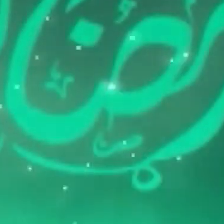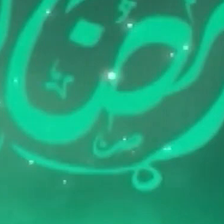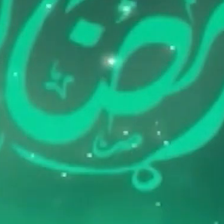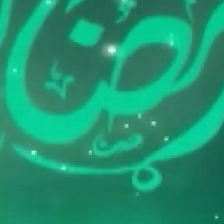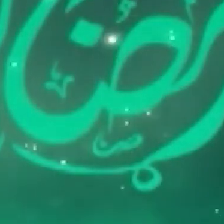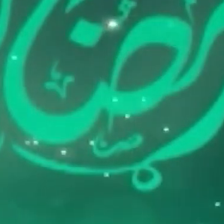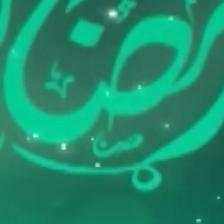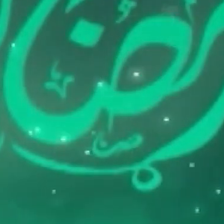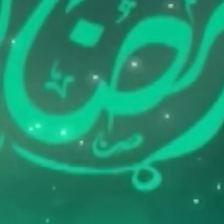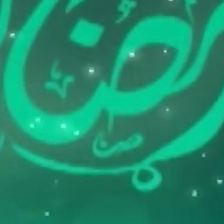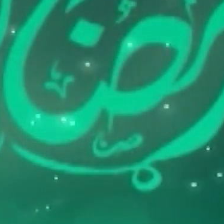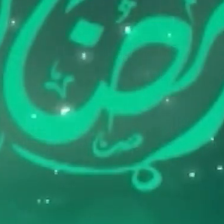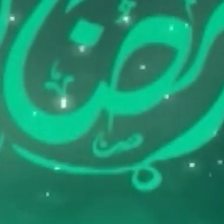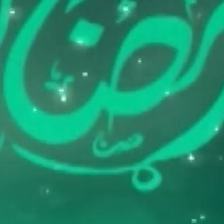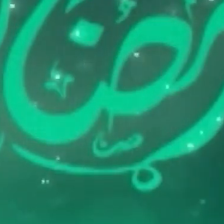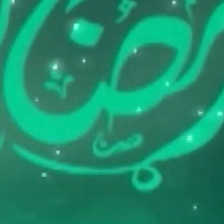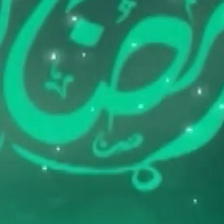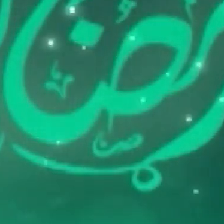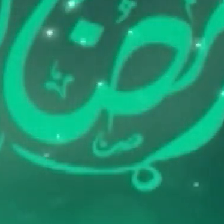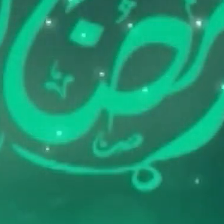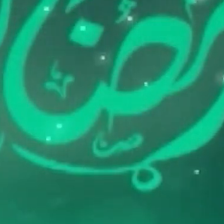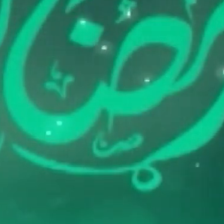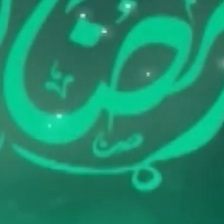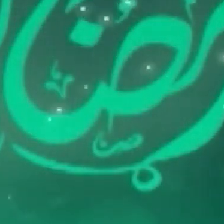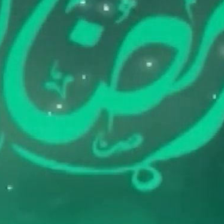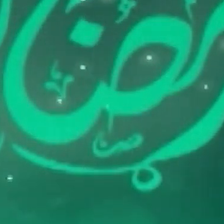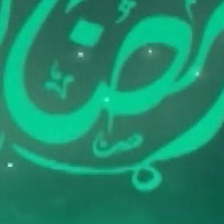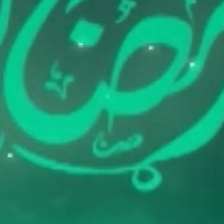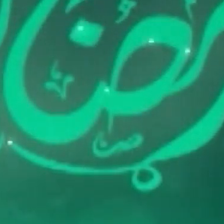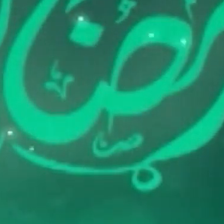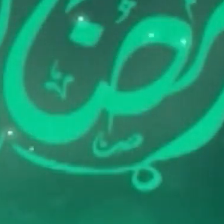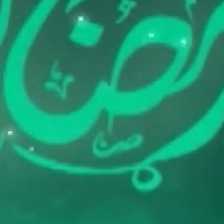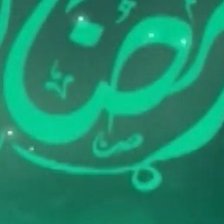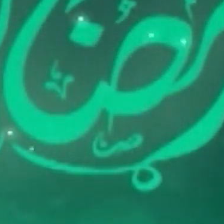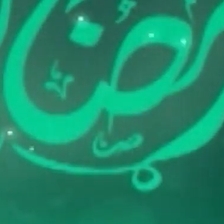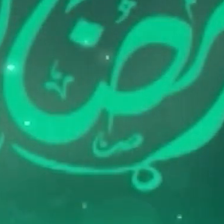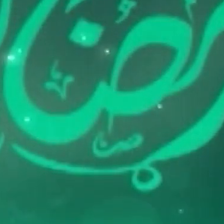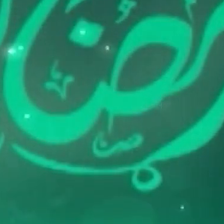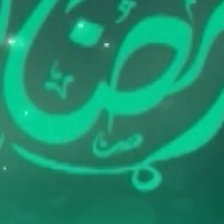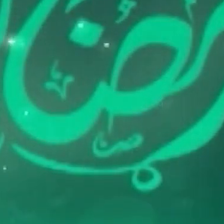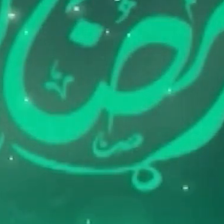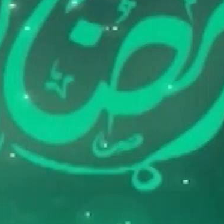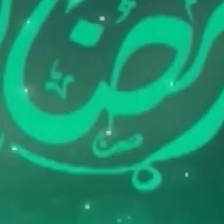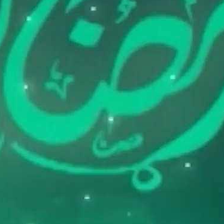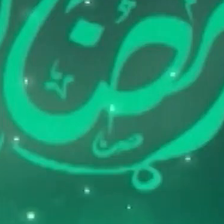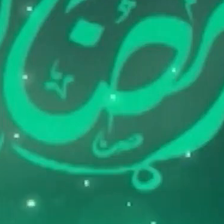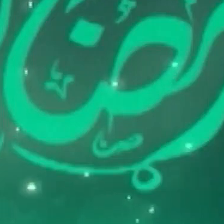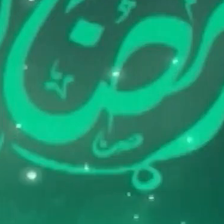رمضان يا رمضان.